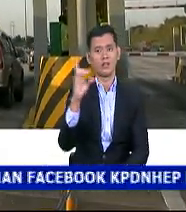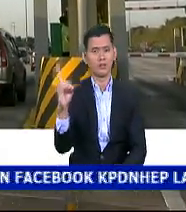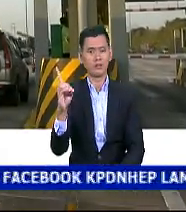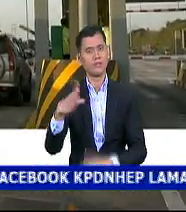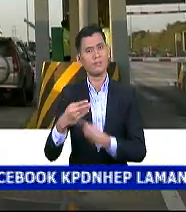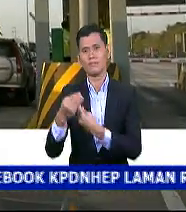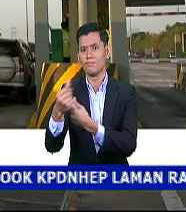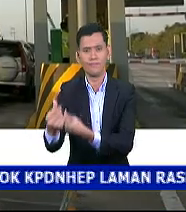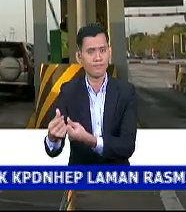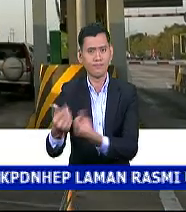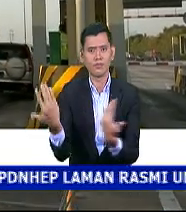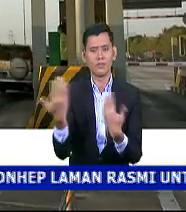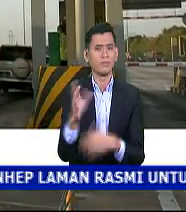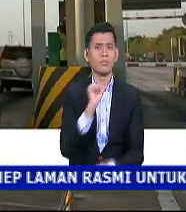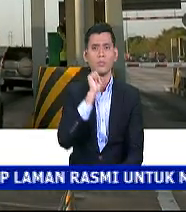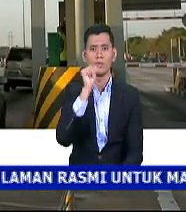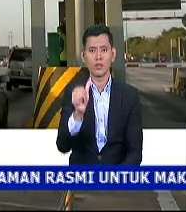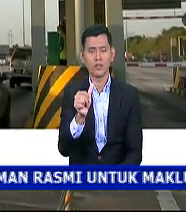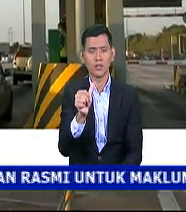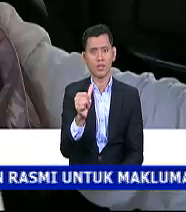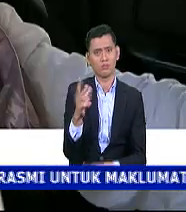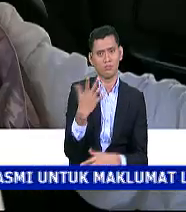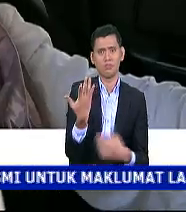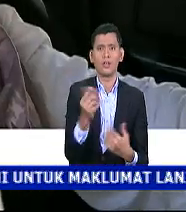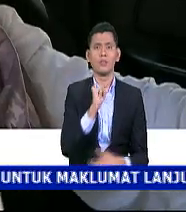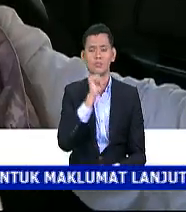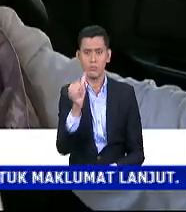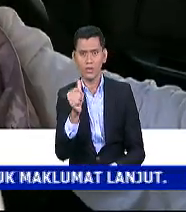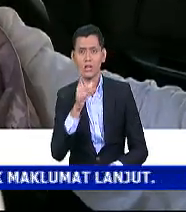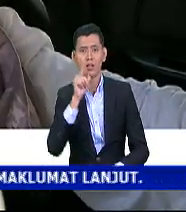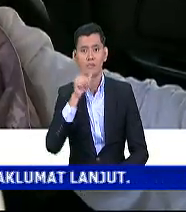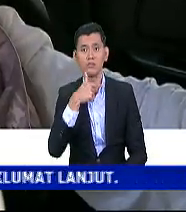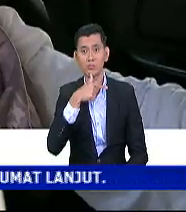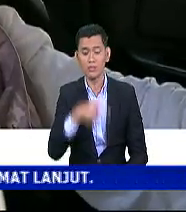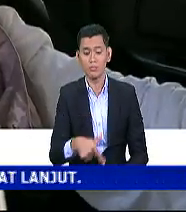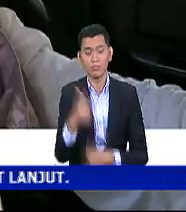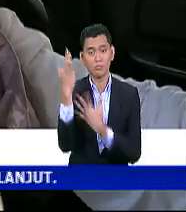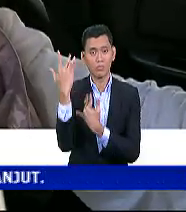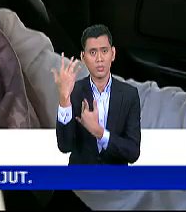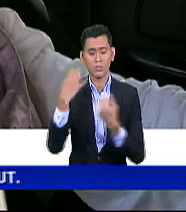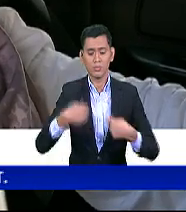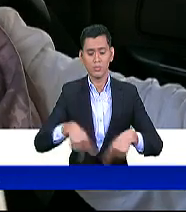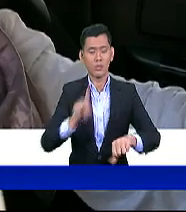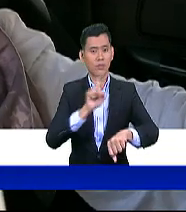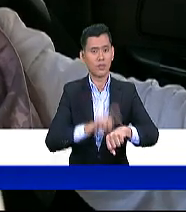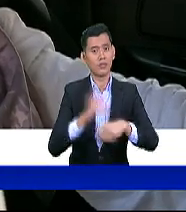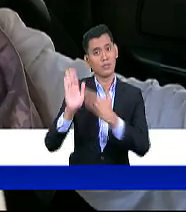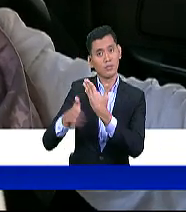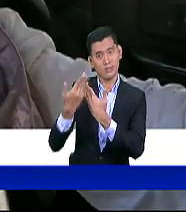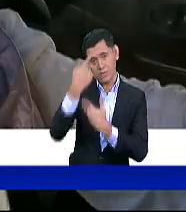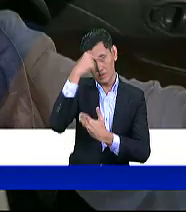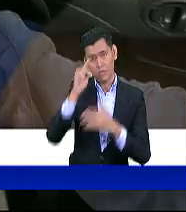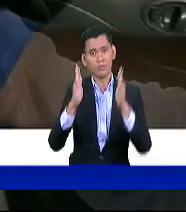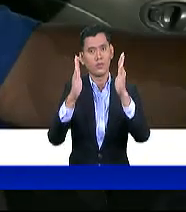Smooth, mana kata tak banyak masa menunggu, tak banyak buang masa banyak. Senang bagi saya lah untuk orang